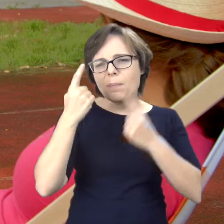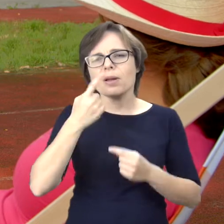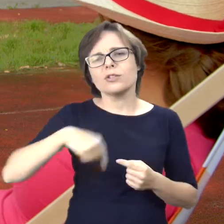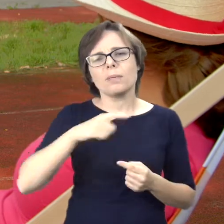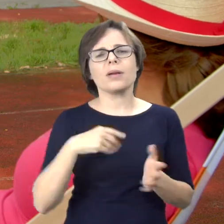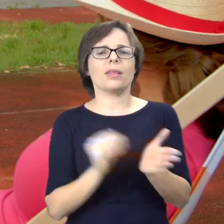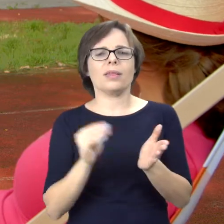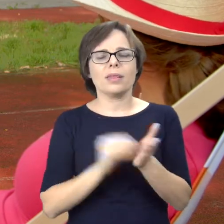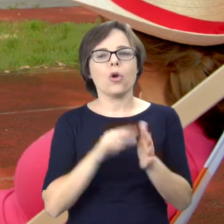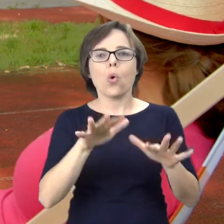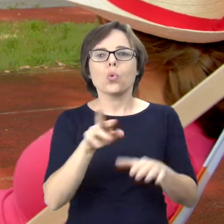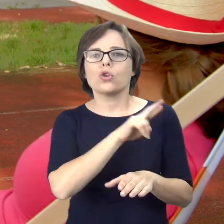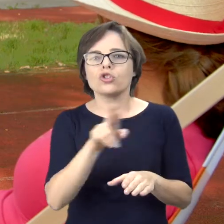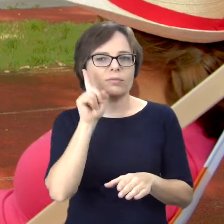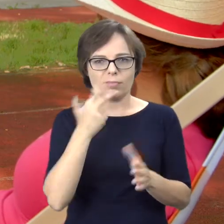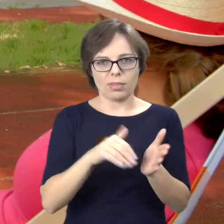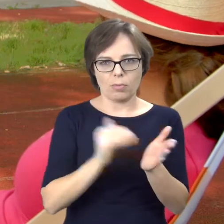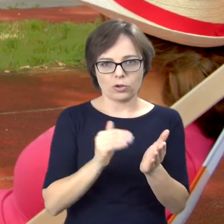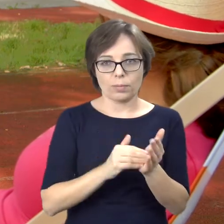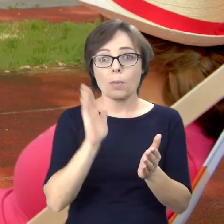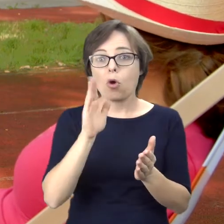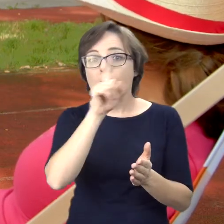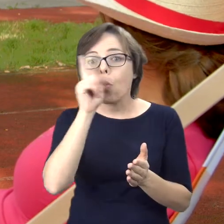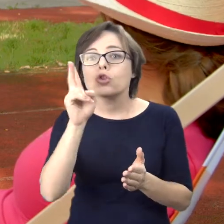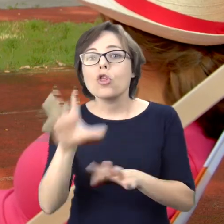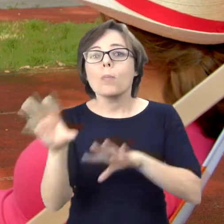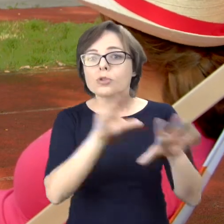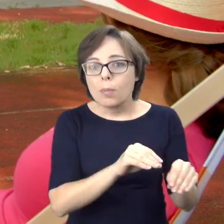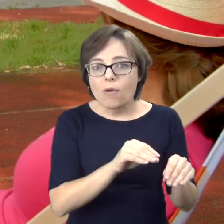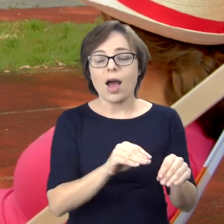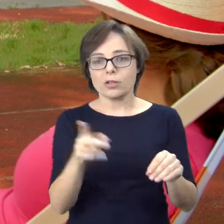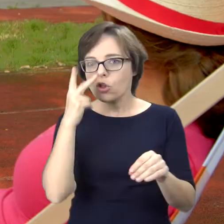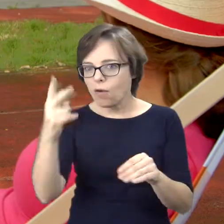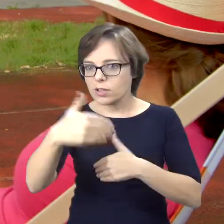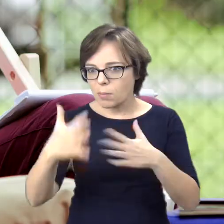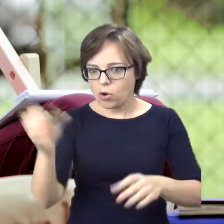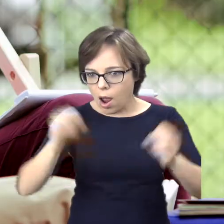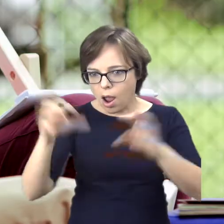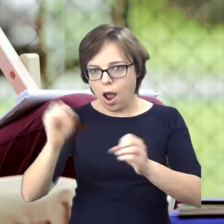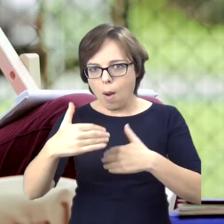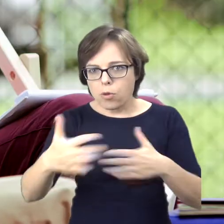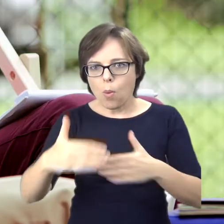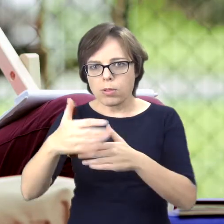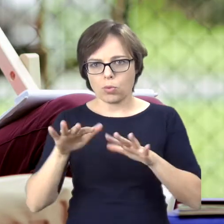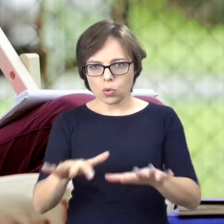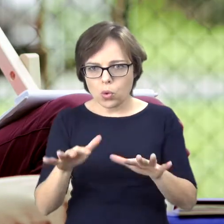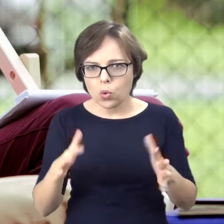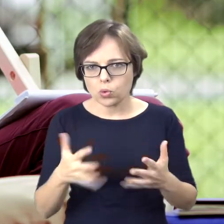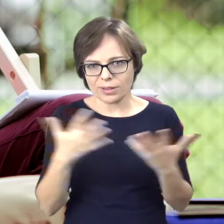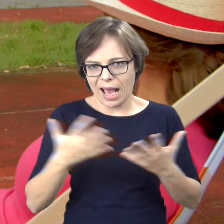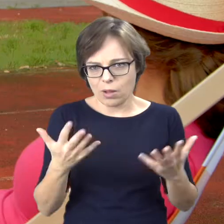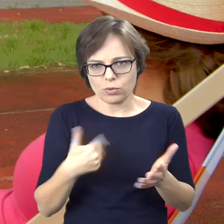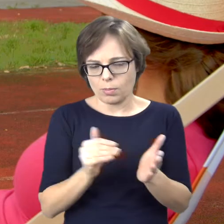rzeczy i to jak ktoś, kto się przeprowadza, to wie o tym, że jak patrzysz później w te kartony, które musisz spakować, jak dużo zgratów. Takie podróże uczą sztuki